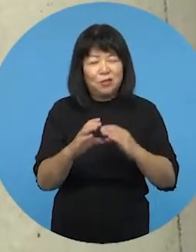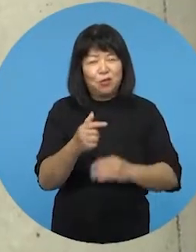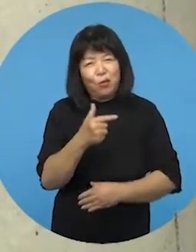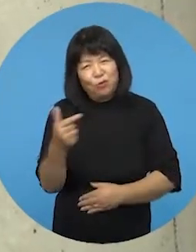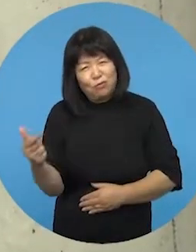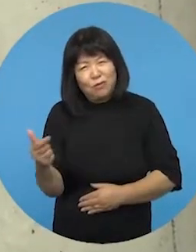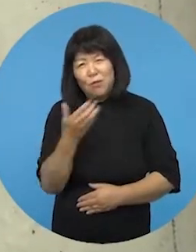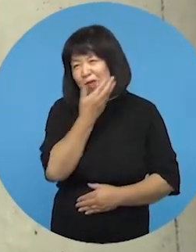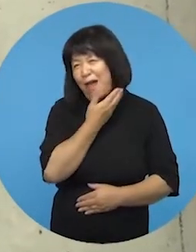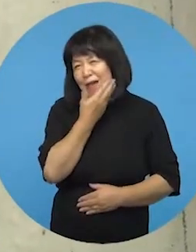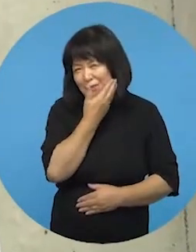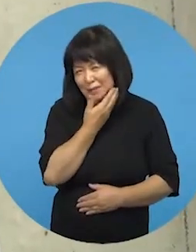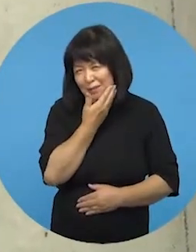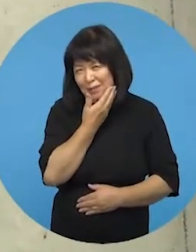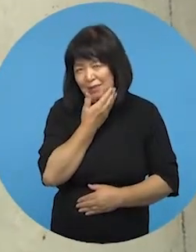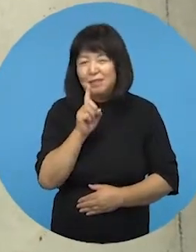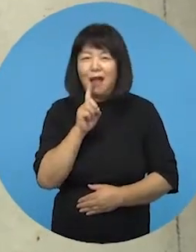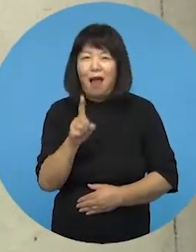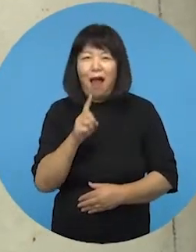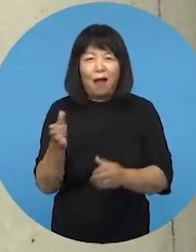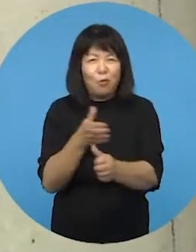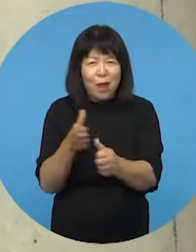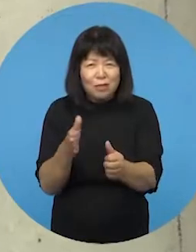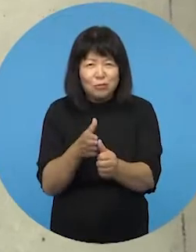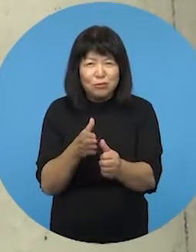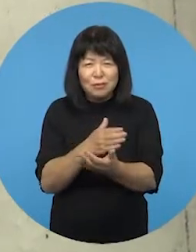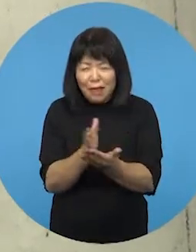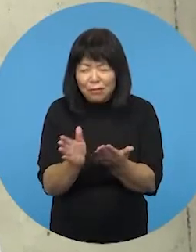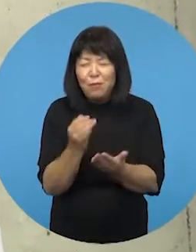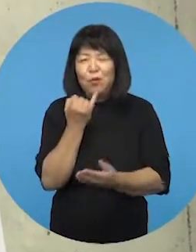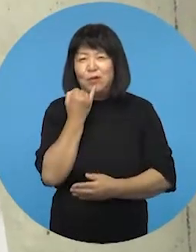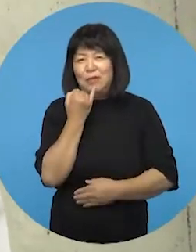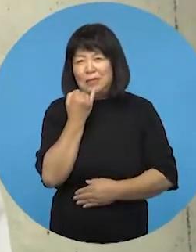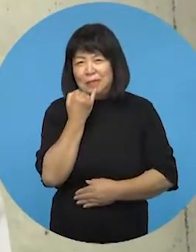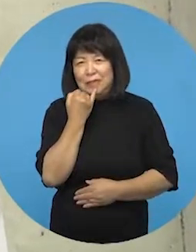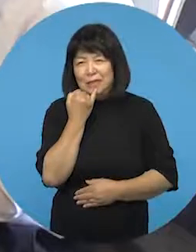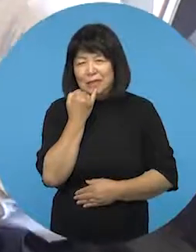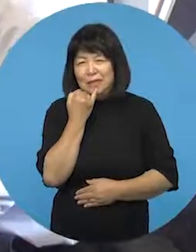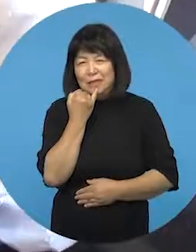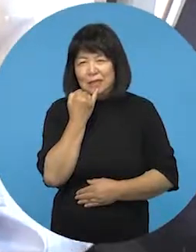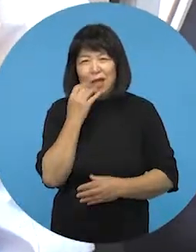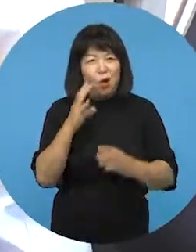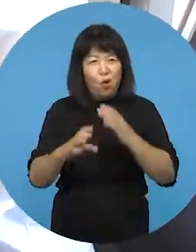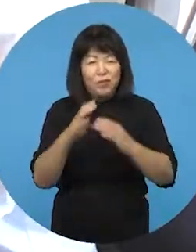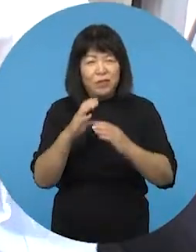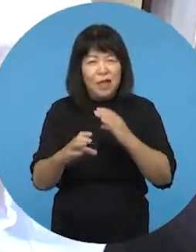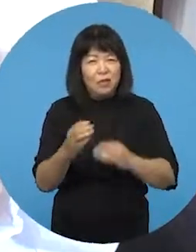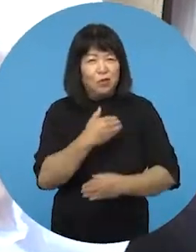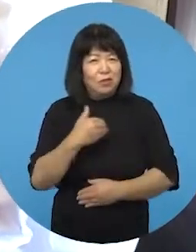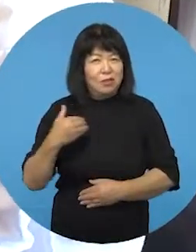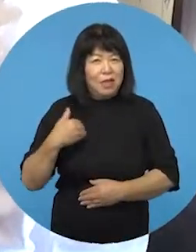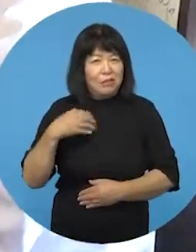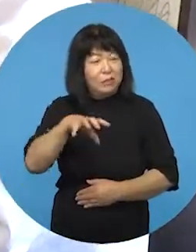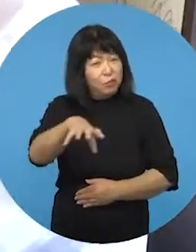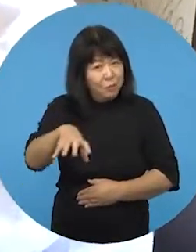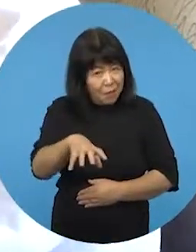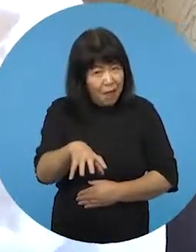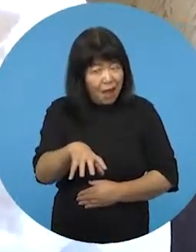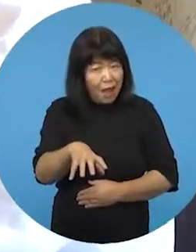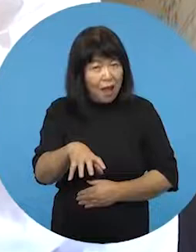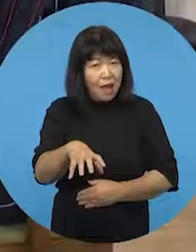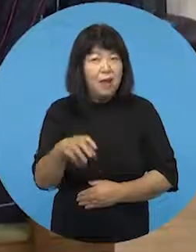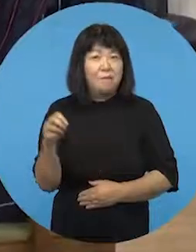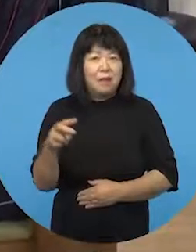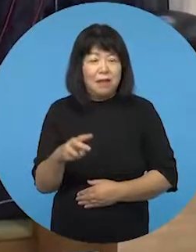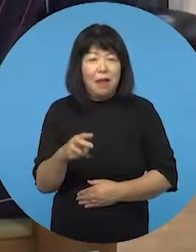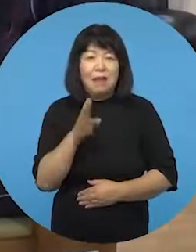アドバイスだったり何だっていいんですけど、コミュニケーションが大事なので、そういう部分では、まあ、コミュニケーションをしっかり取るその実